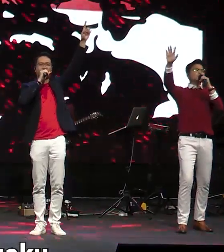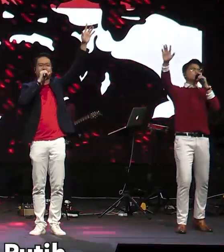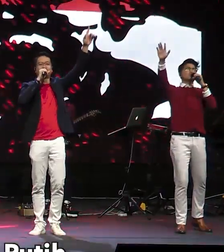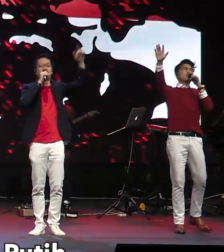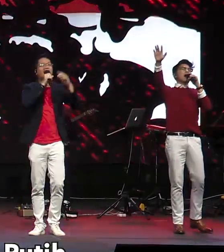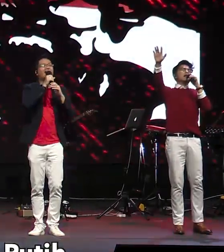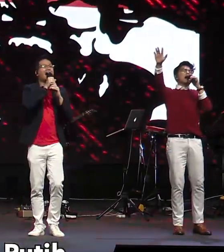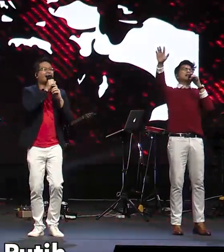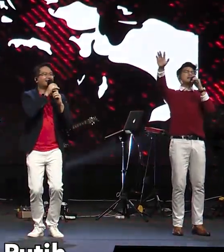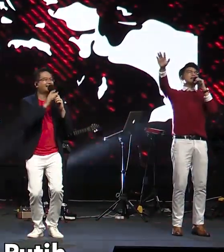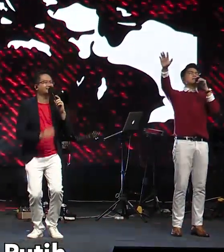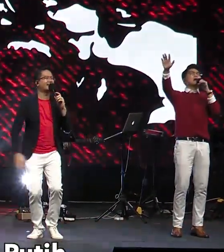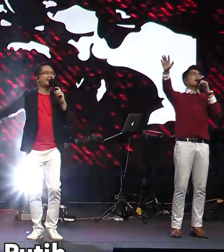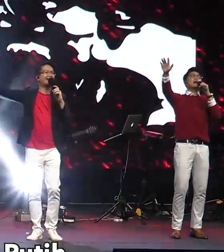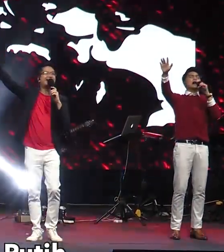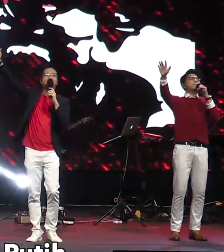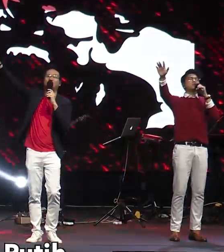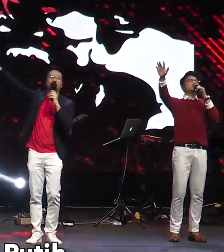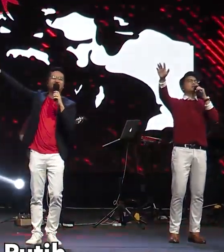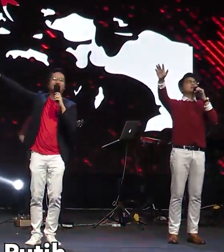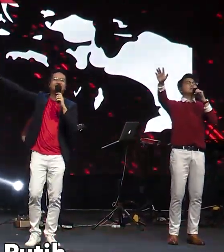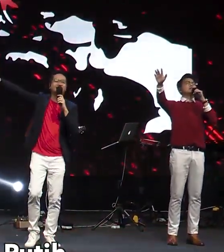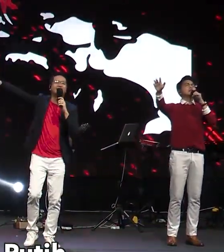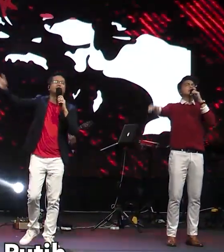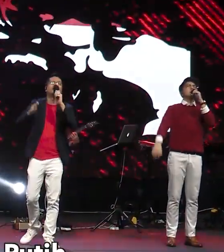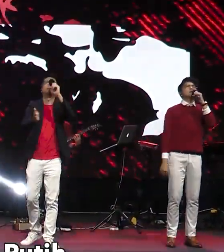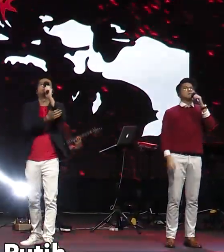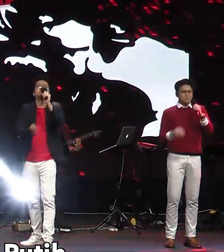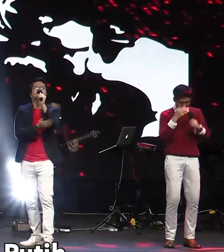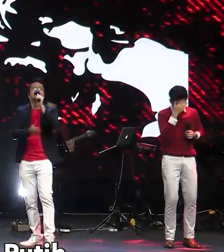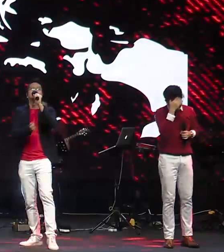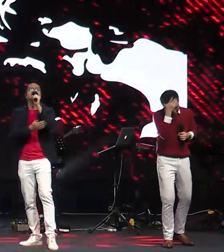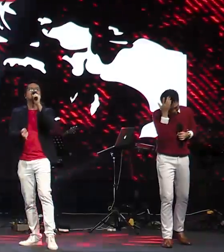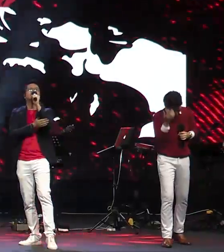Yesus, Yesus Tuhan atas merah putih.